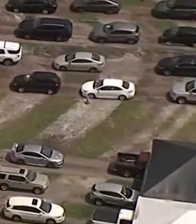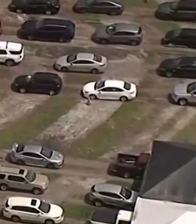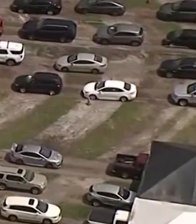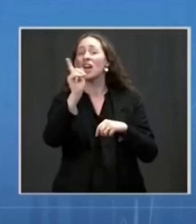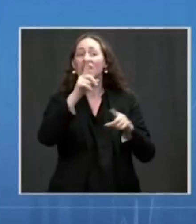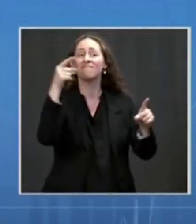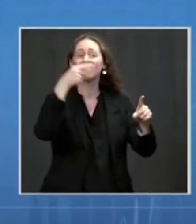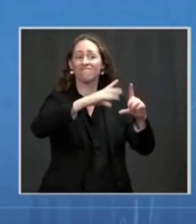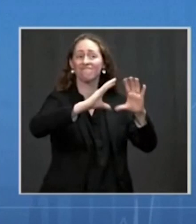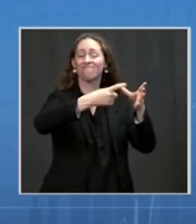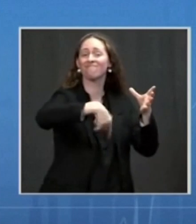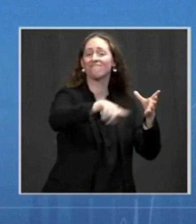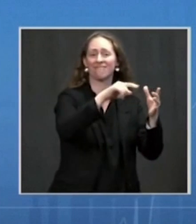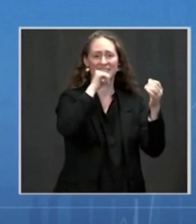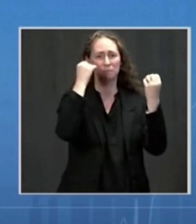bang khác.